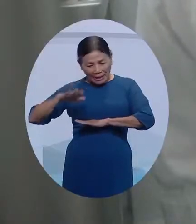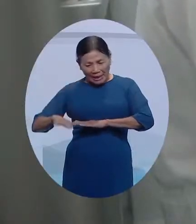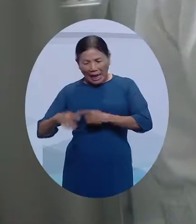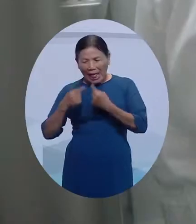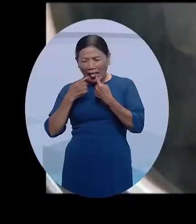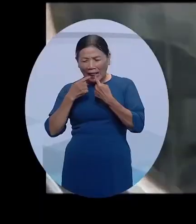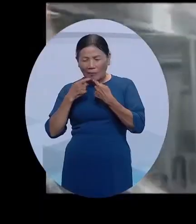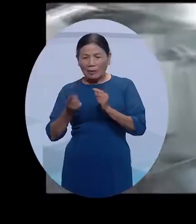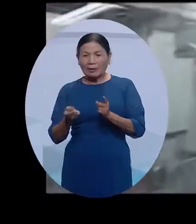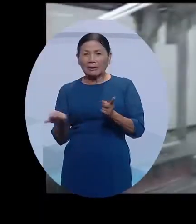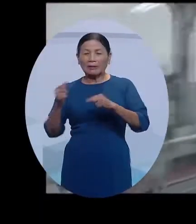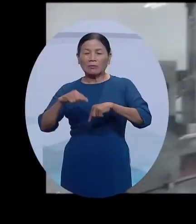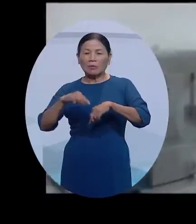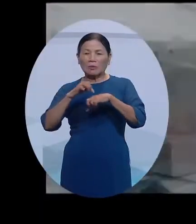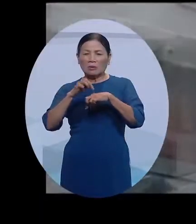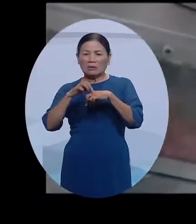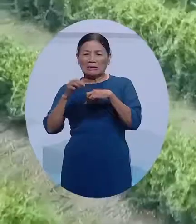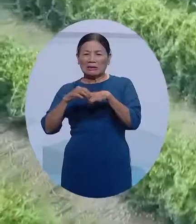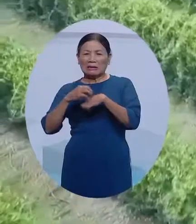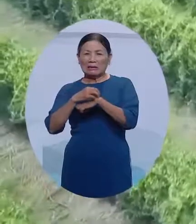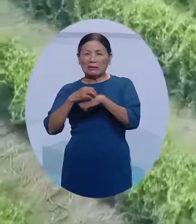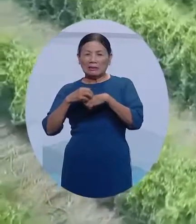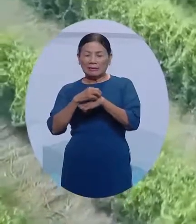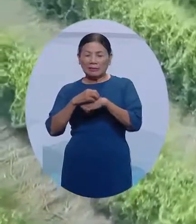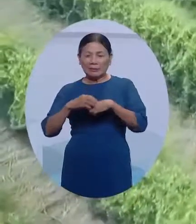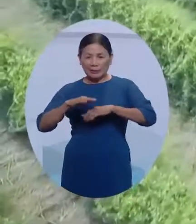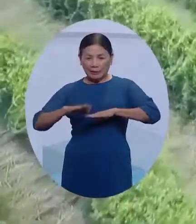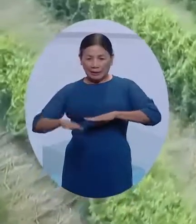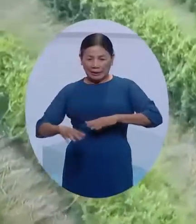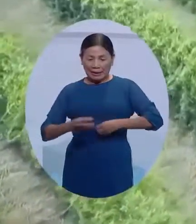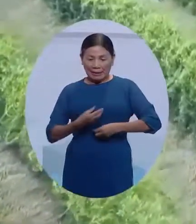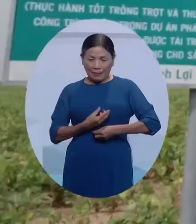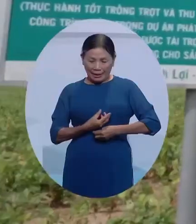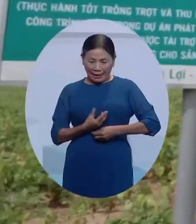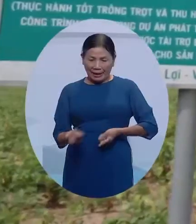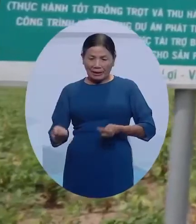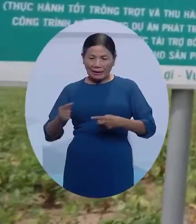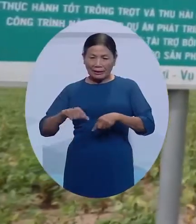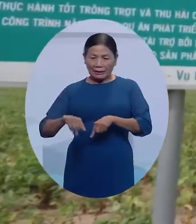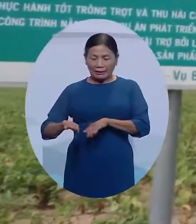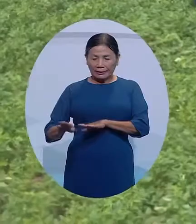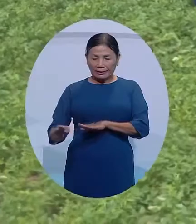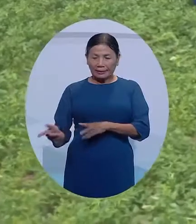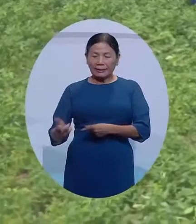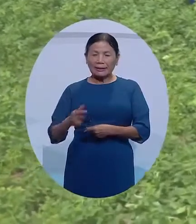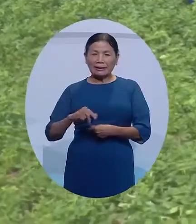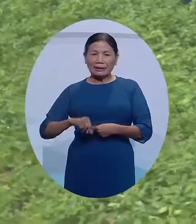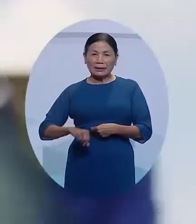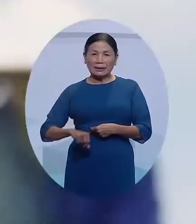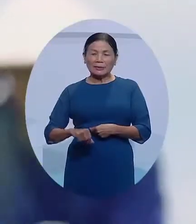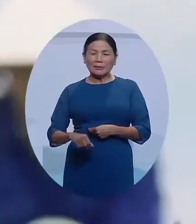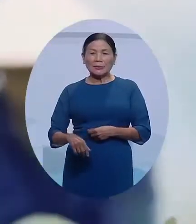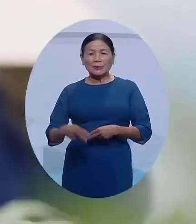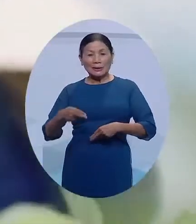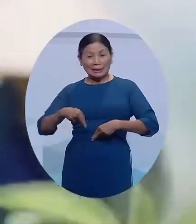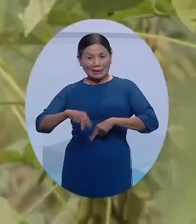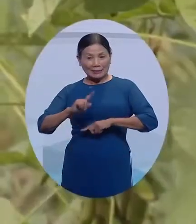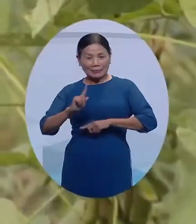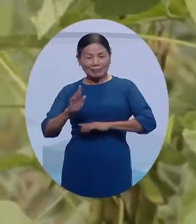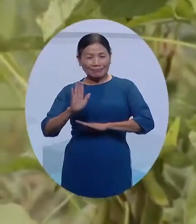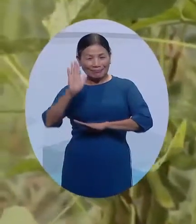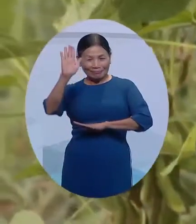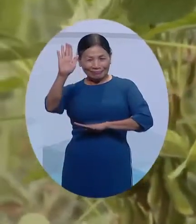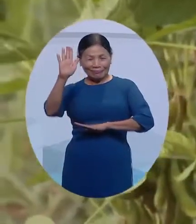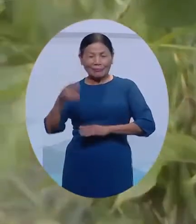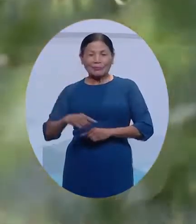miệng, nóng trong, mụn nhọt, mẩn ngứa do suy giảm chức năng gan và đề kháng kém. Nam Dược hiện là đơn vị tiên phong trong phát triển vùng trồng dược